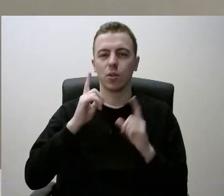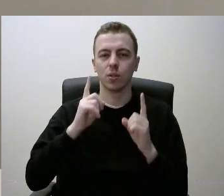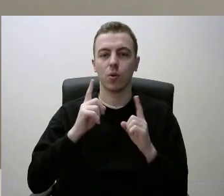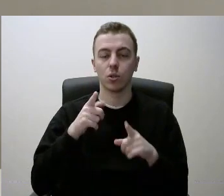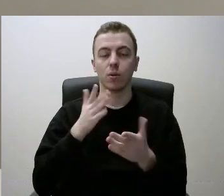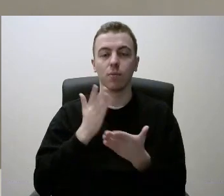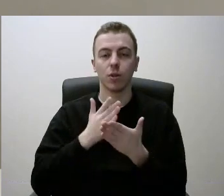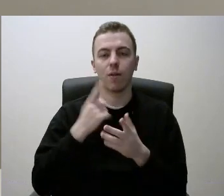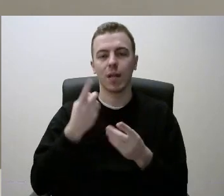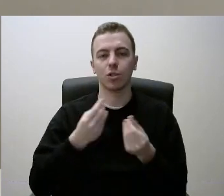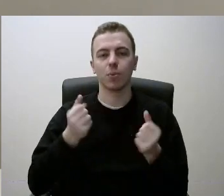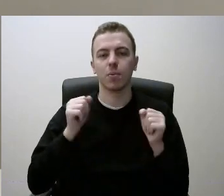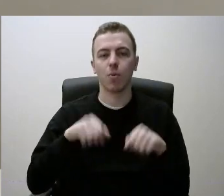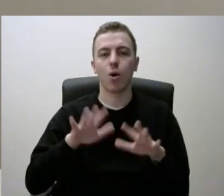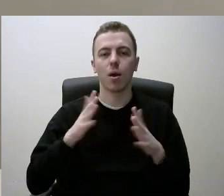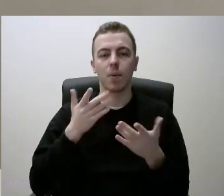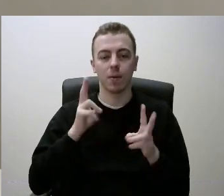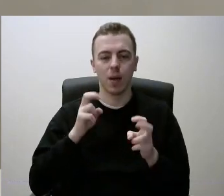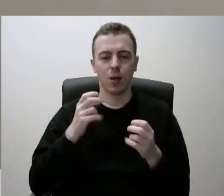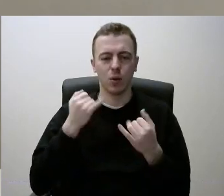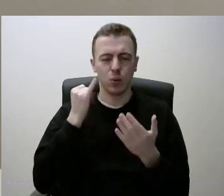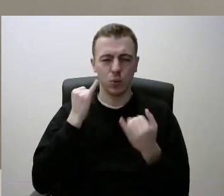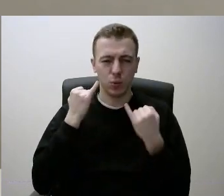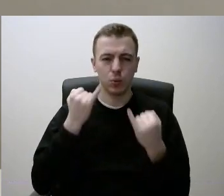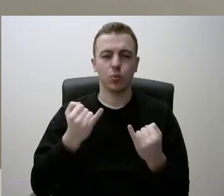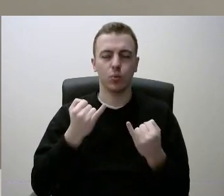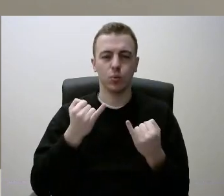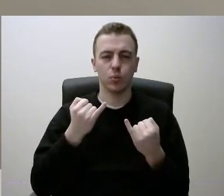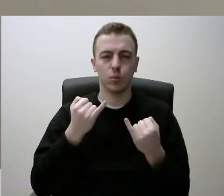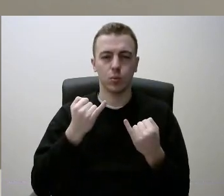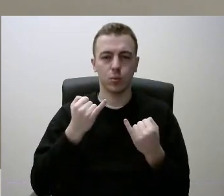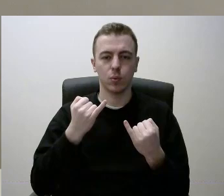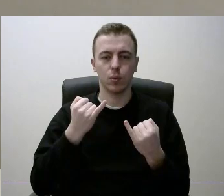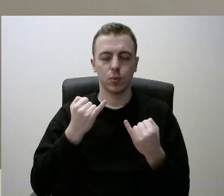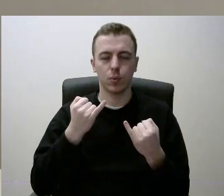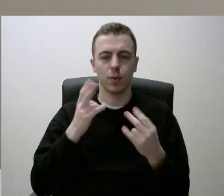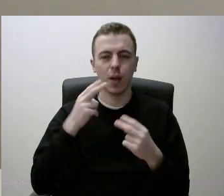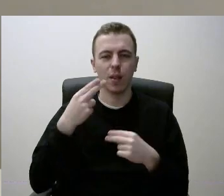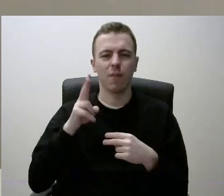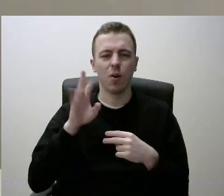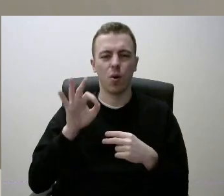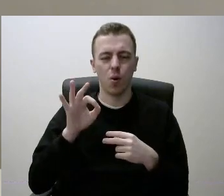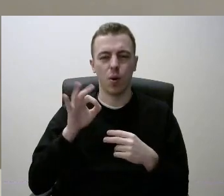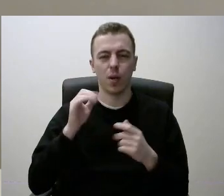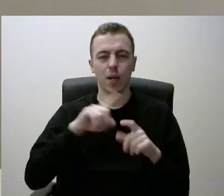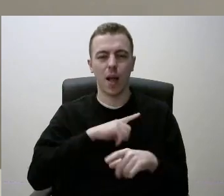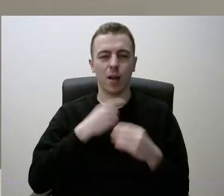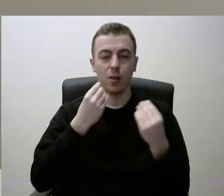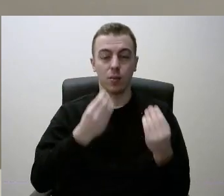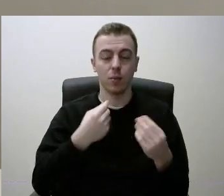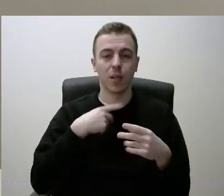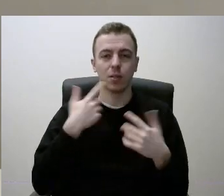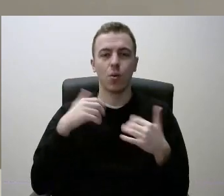iš sprendimų, kaip tiesiog užtikrindami, kad įgalinam pakankamai nevyriausybinės organizacijas, mes suteikiam